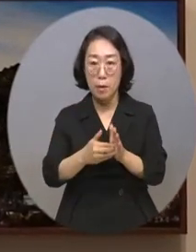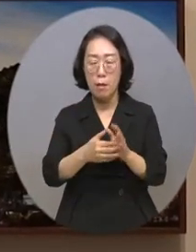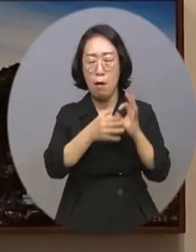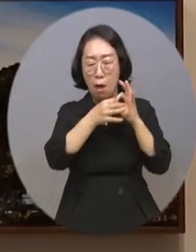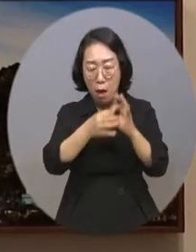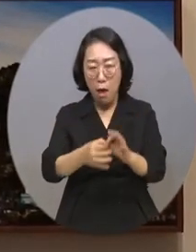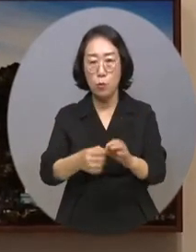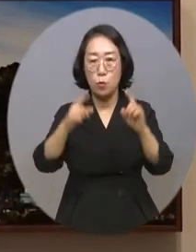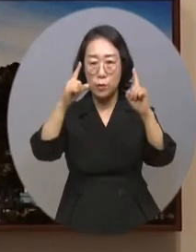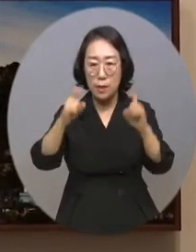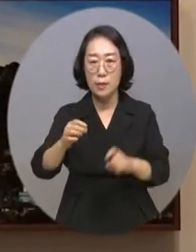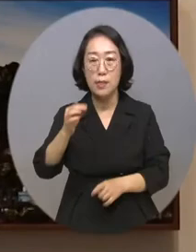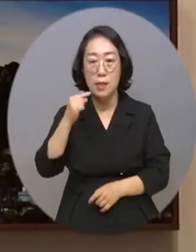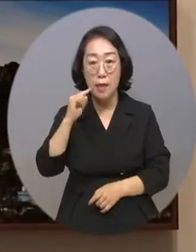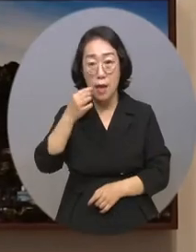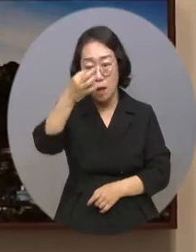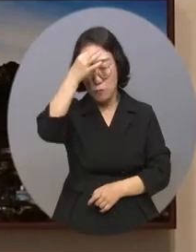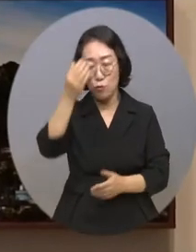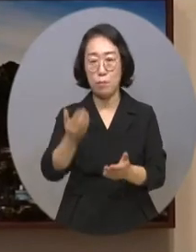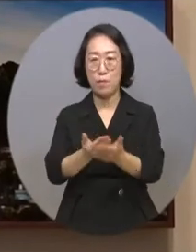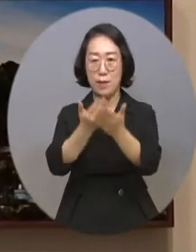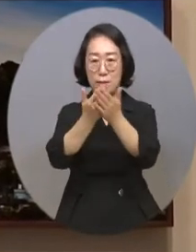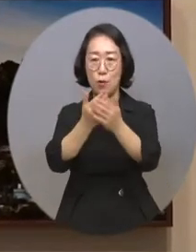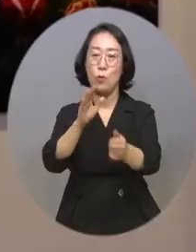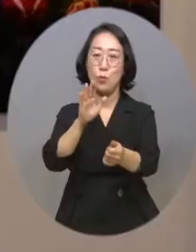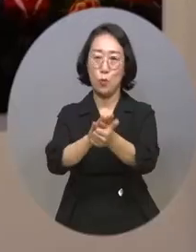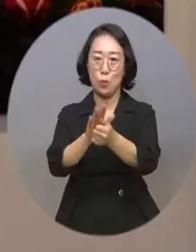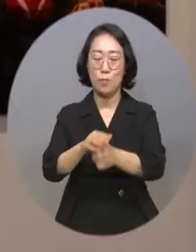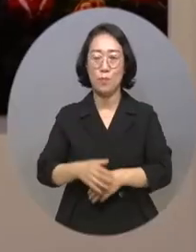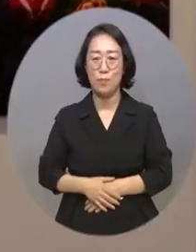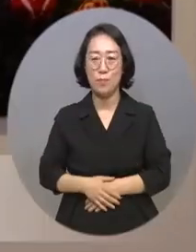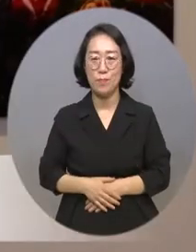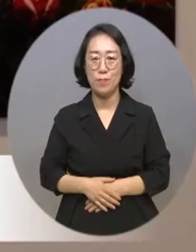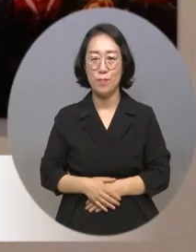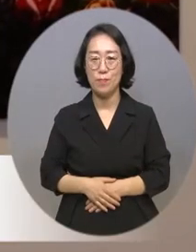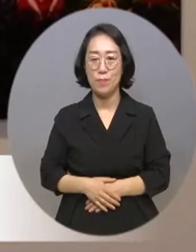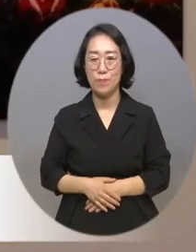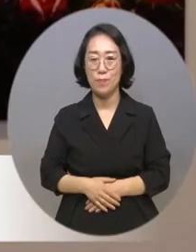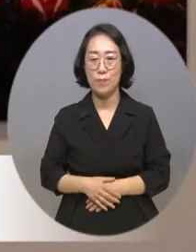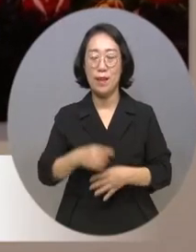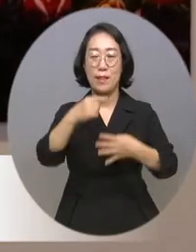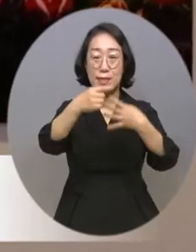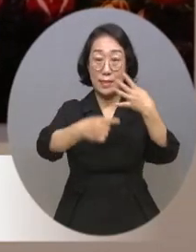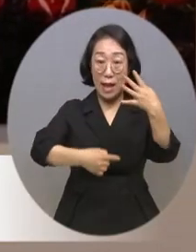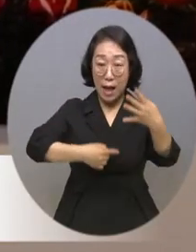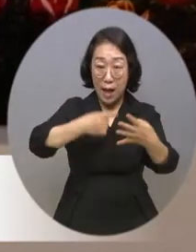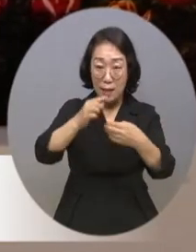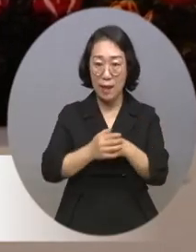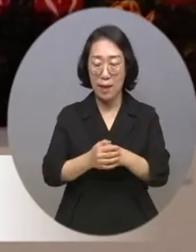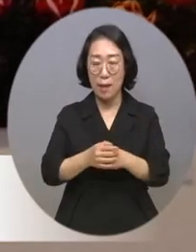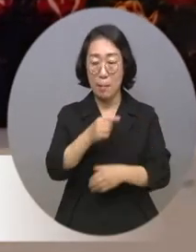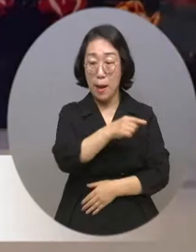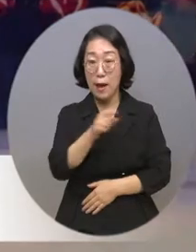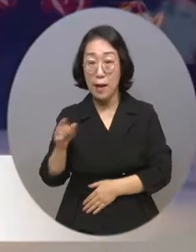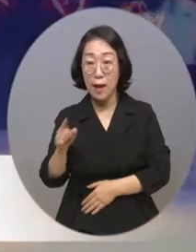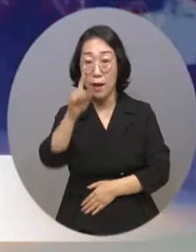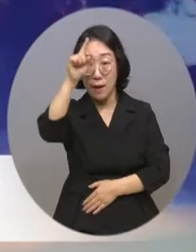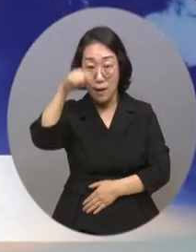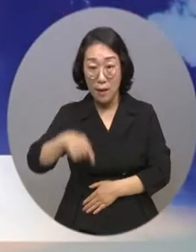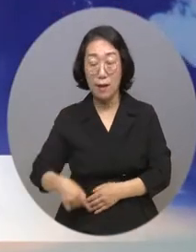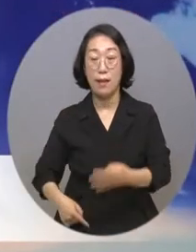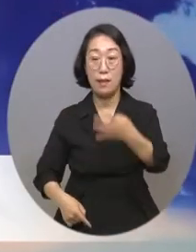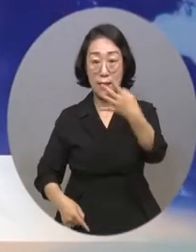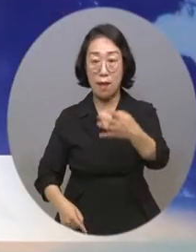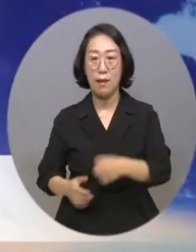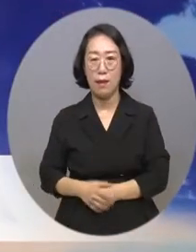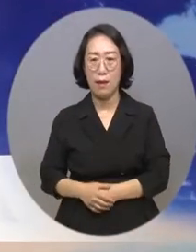사진 예술 발전에 기여하고 있습니다 4개 그리고 우리 방향 그리고 4